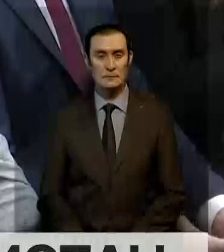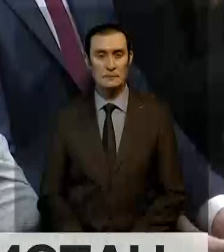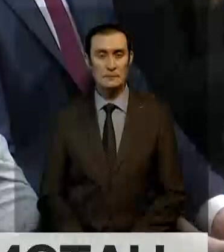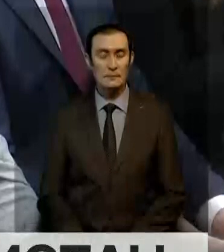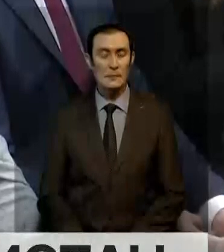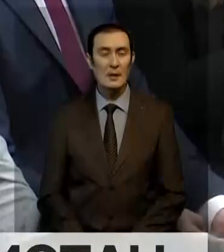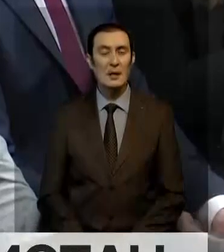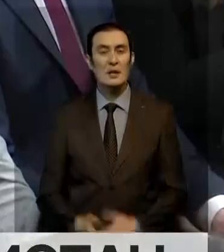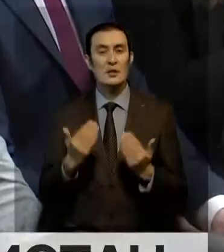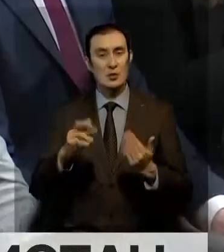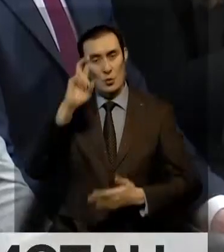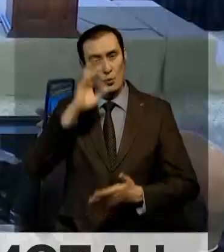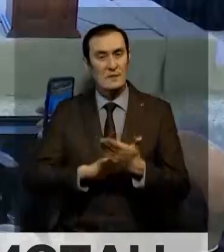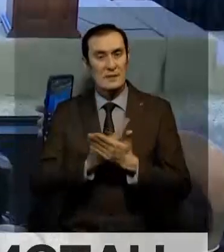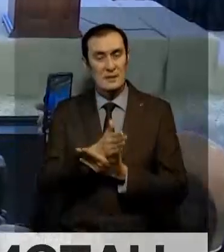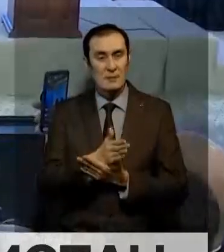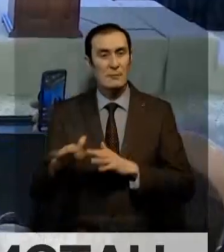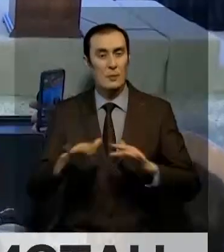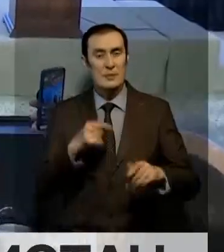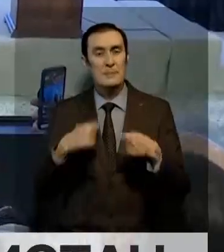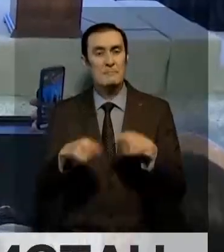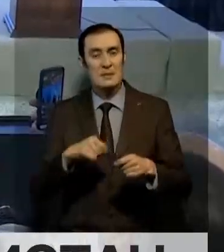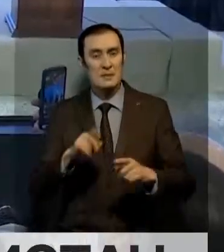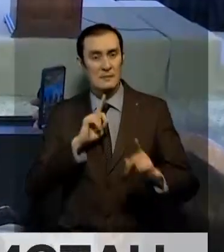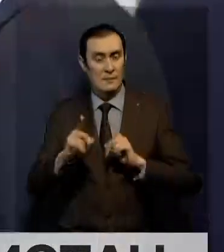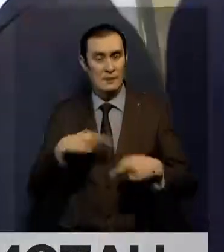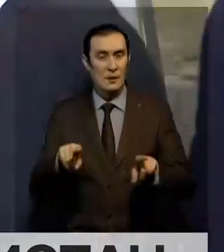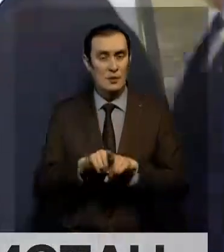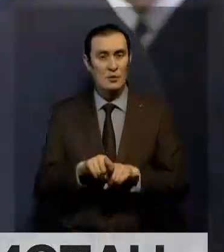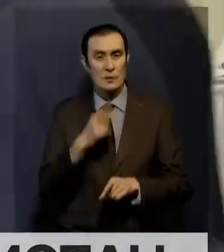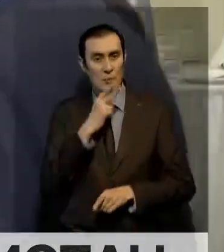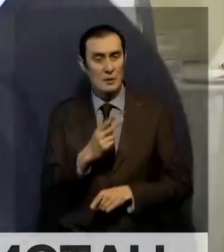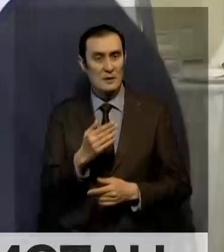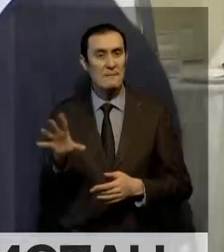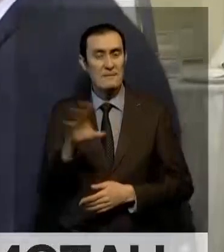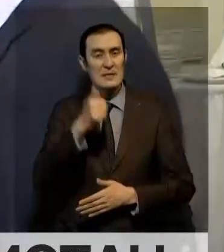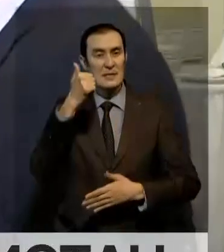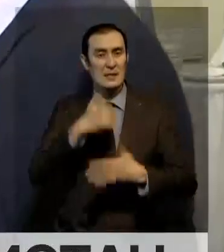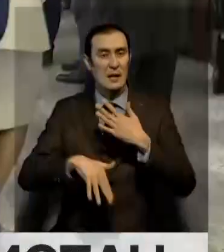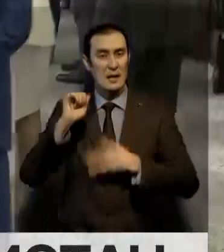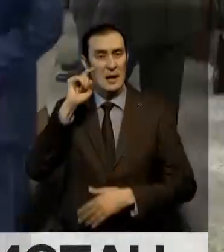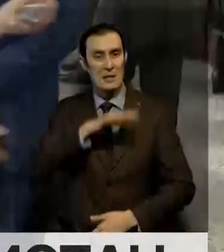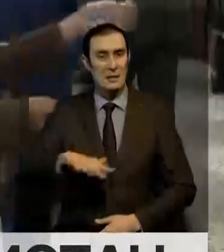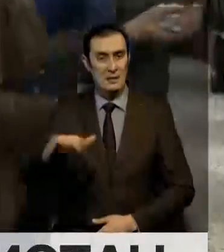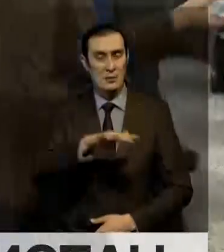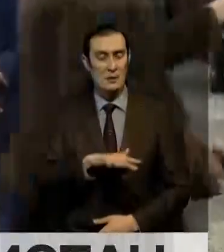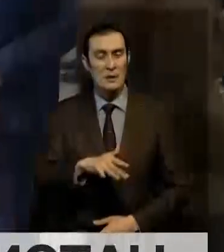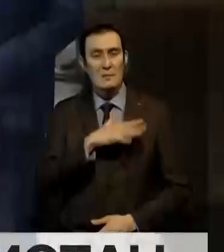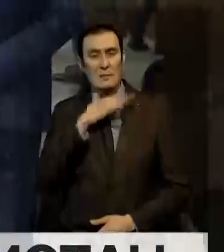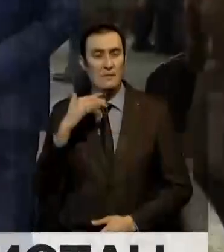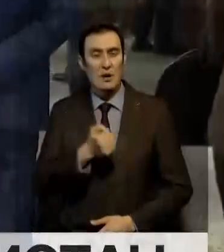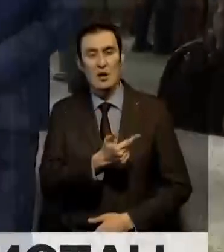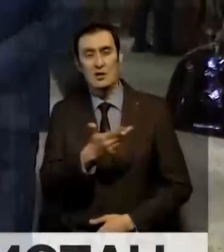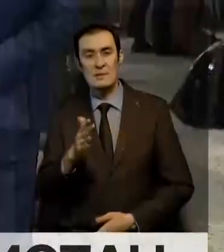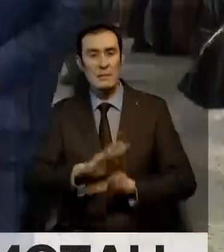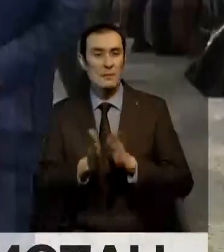Тем временем на фоне государственного визита проходят бизнес-контакты, да такие, что за ними наблюдает весь центральноазиатский регион. Побиты все рекорды по